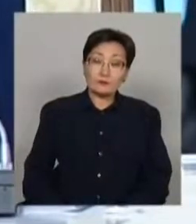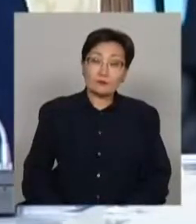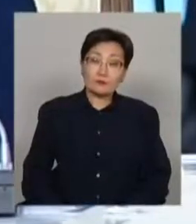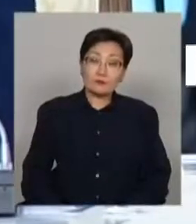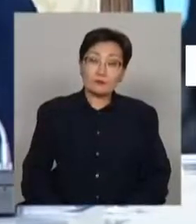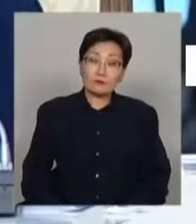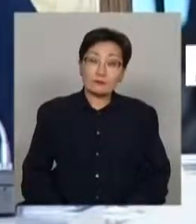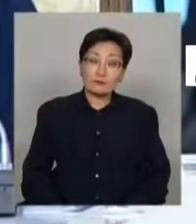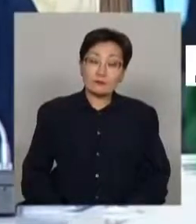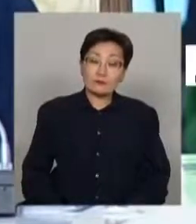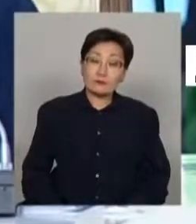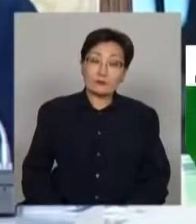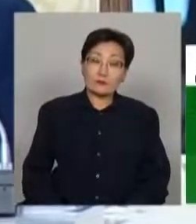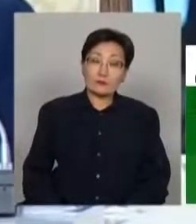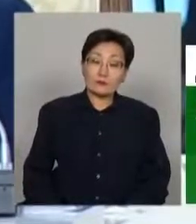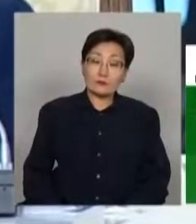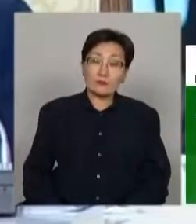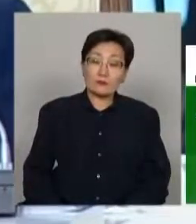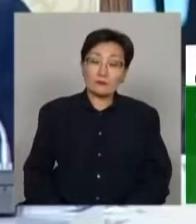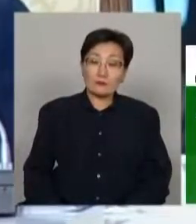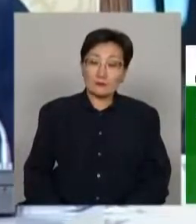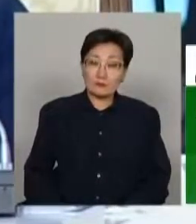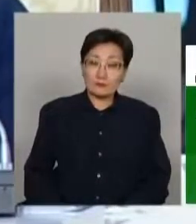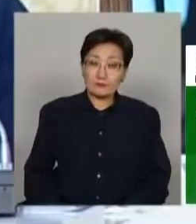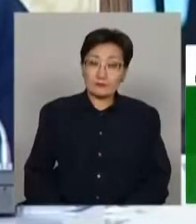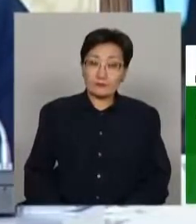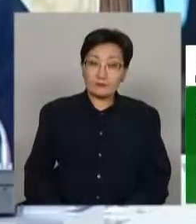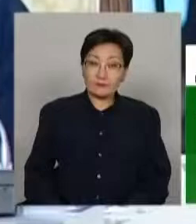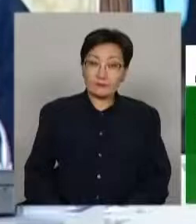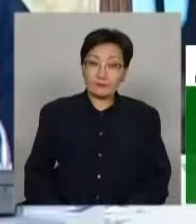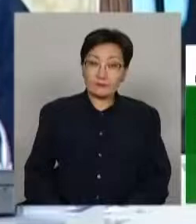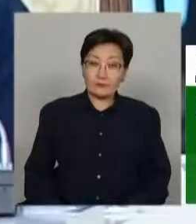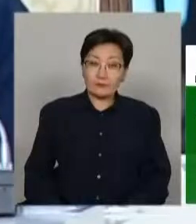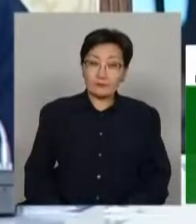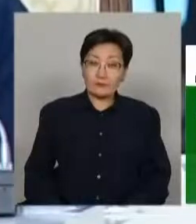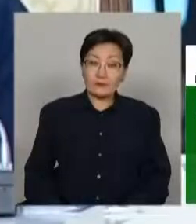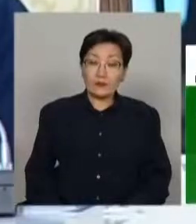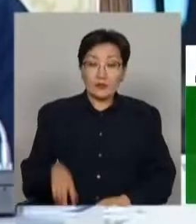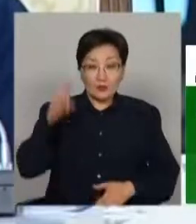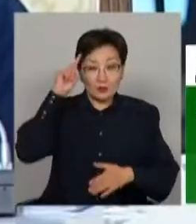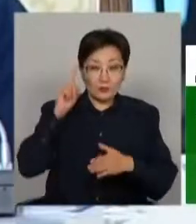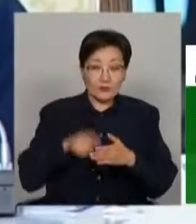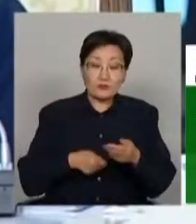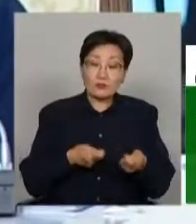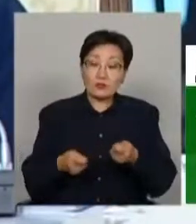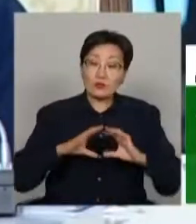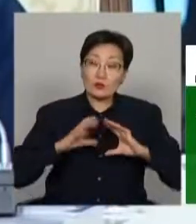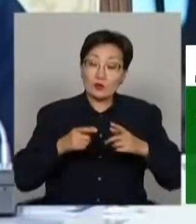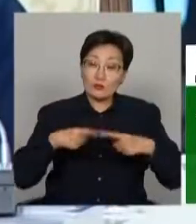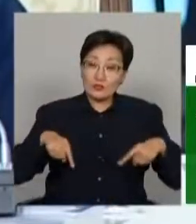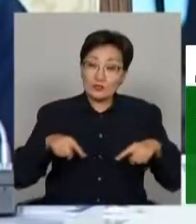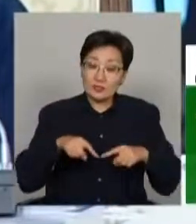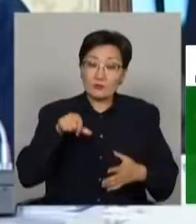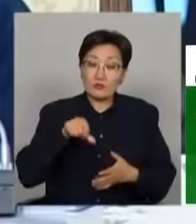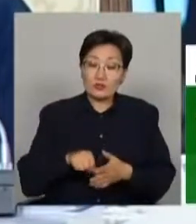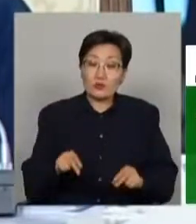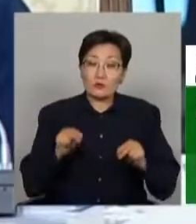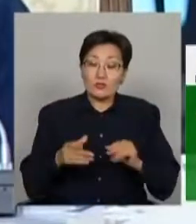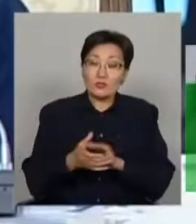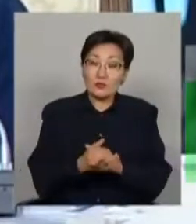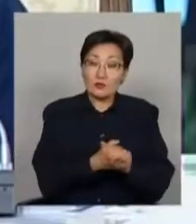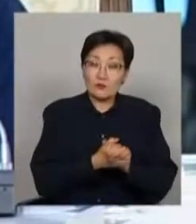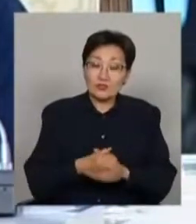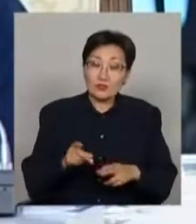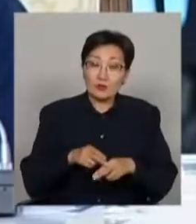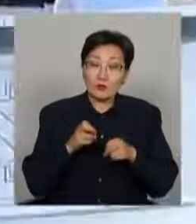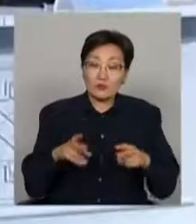Contribute to the rapprochement of peoples and societies. Дін басшылары мен халықаралық ұйым өкілдері әділ, бейбіт және қауіпсіз